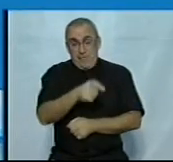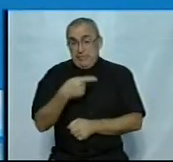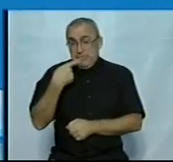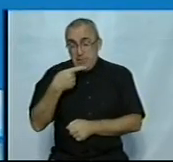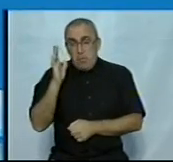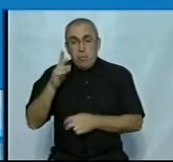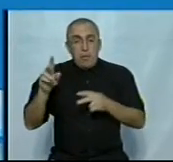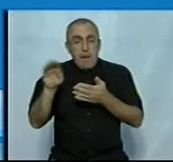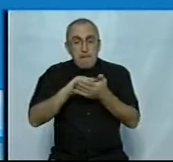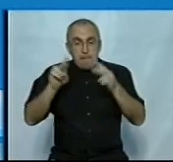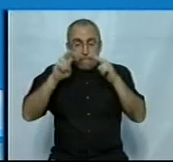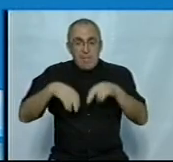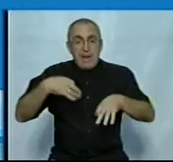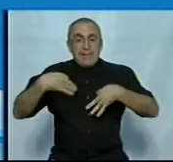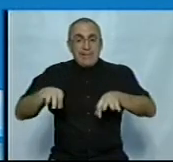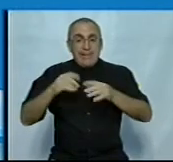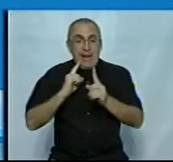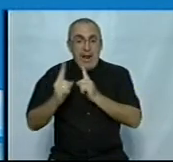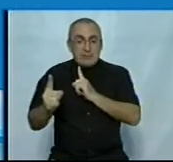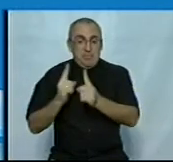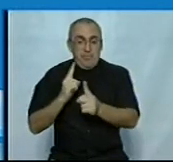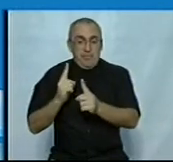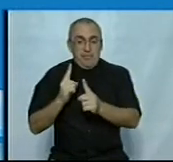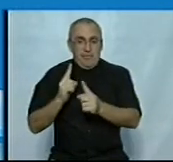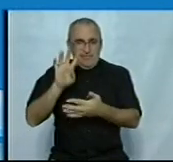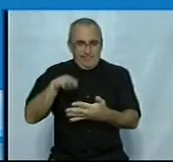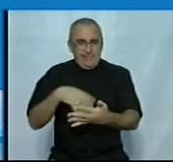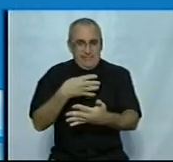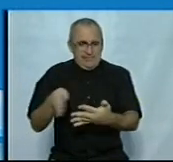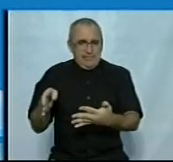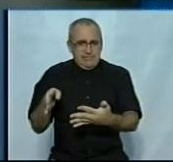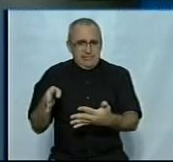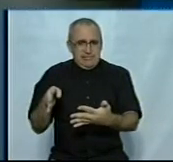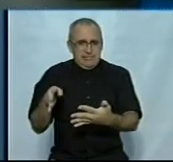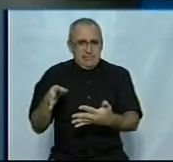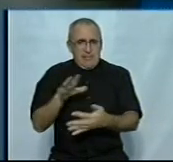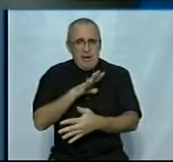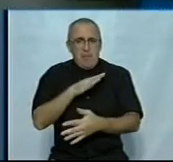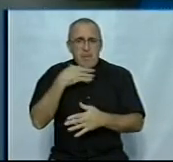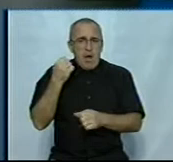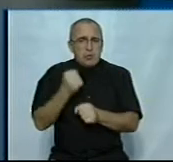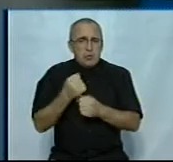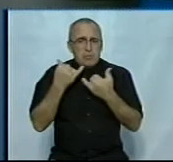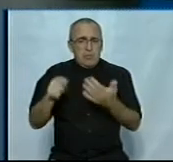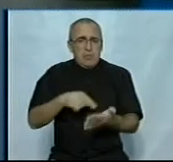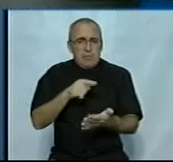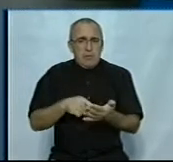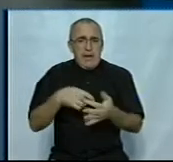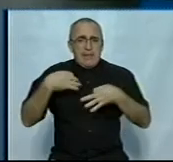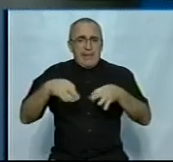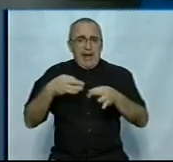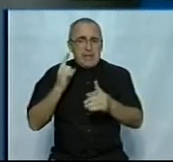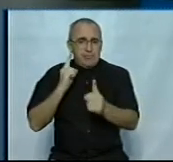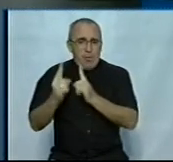буде переглядатись транспортна сітка, Ви я так знаєте, розумію. багато зроблено в місті для транспортного